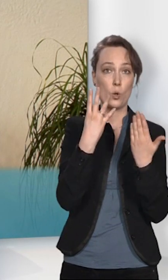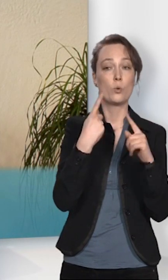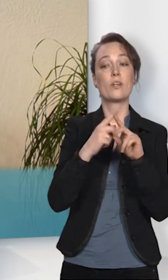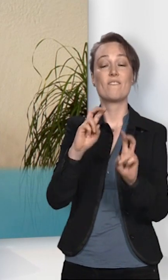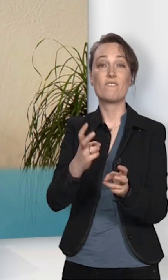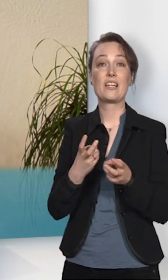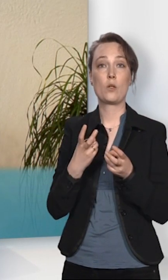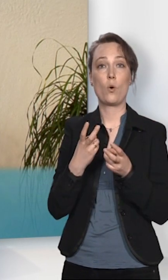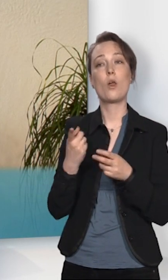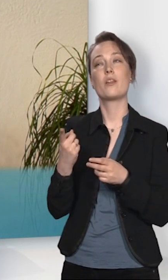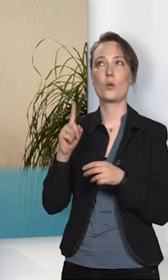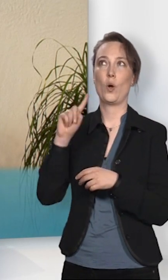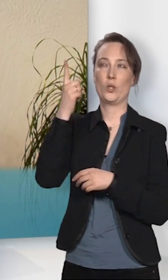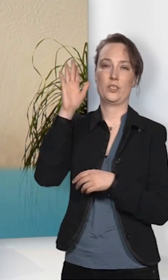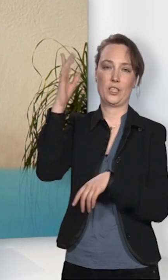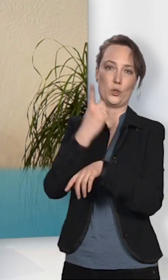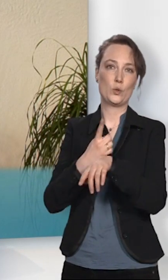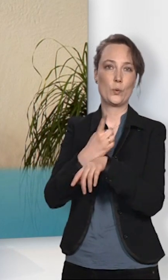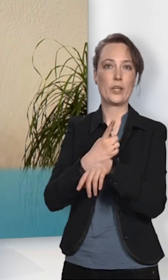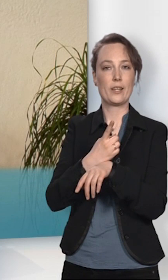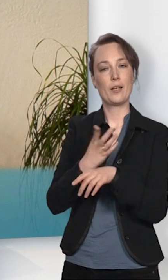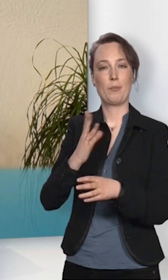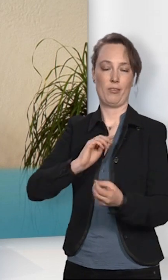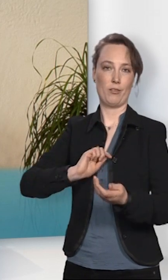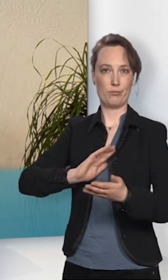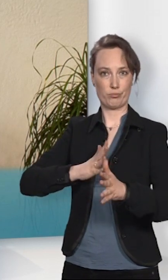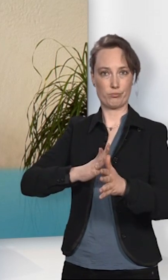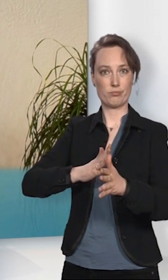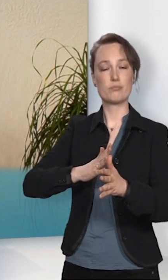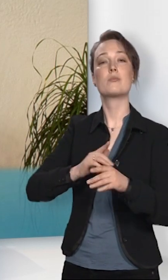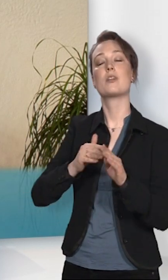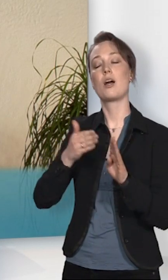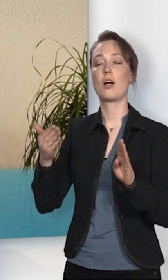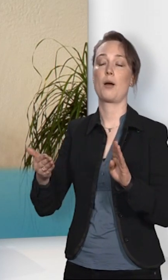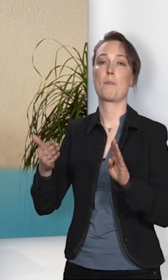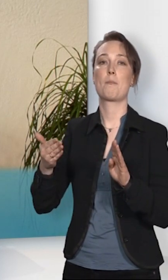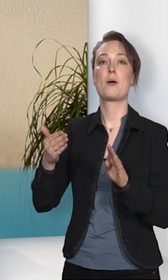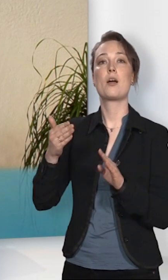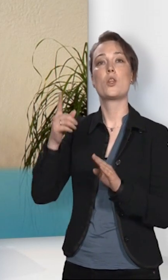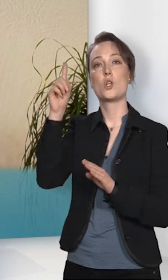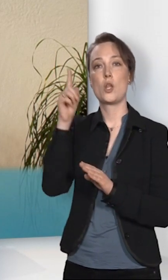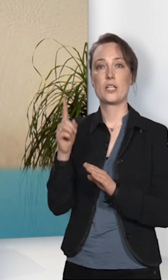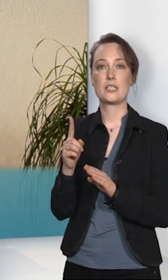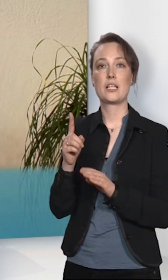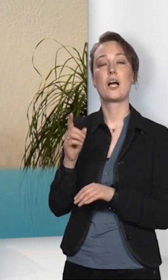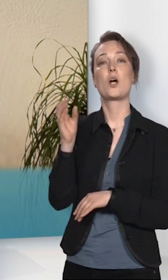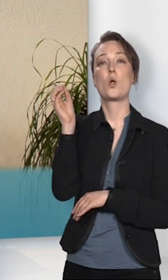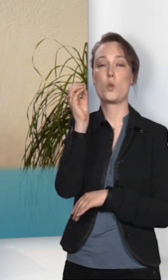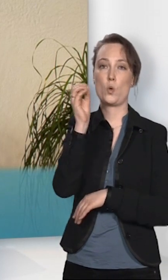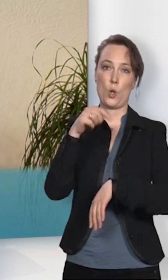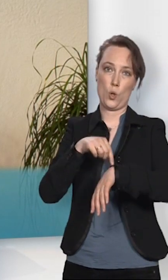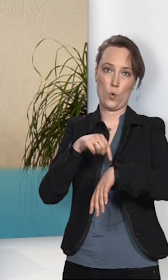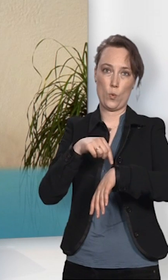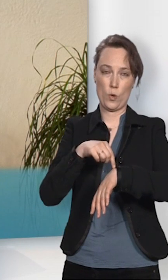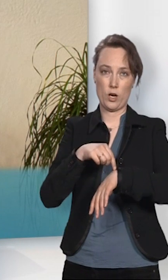wiederholt wird diese Stunde des höchsten Fernsehgottesdienst in deutscher Gebärdensprache auch am Donnerstag um